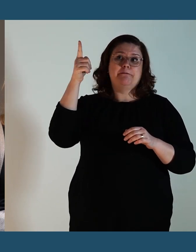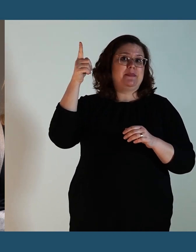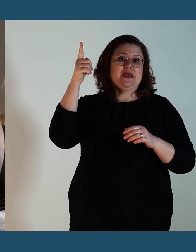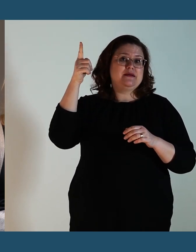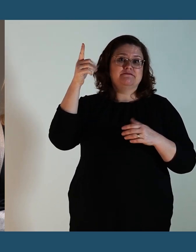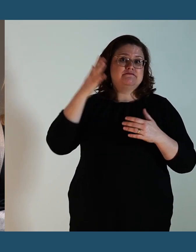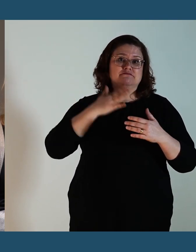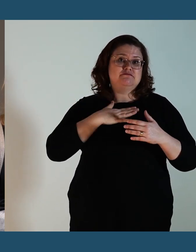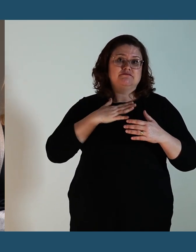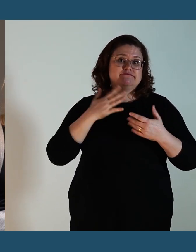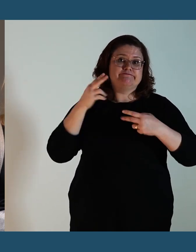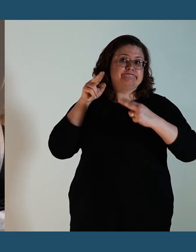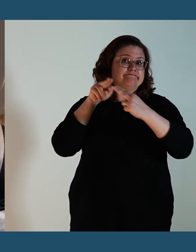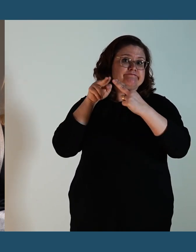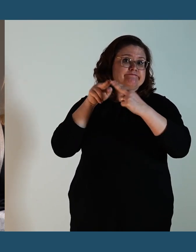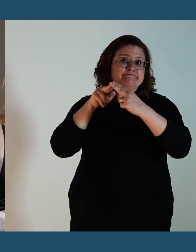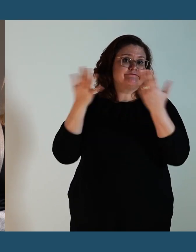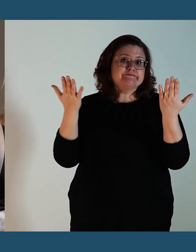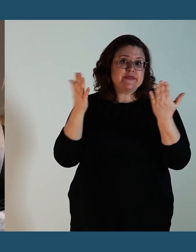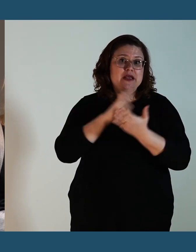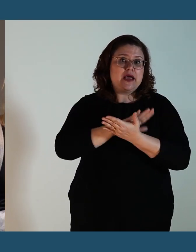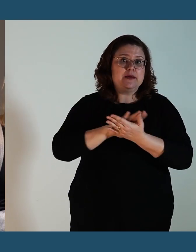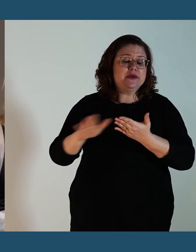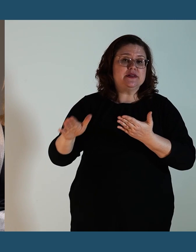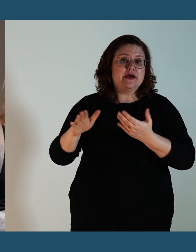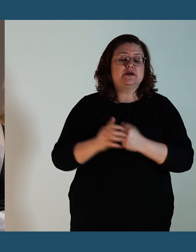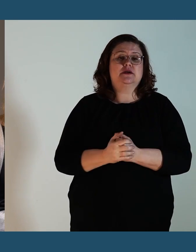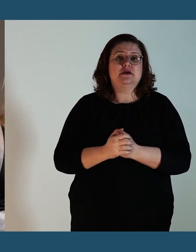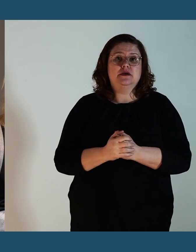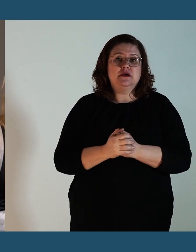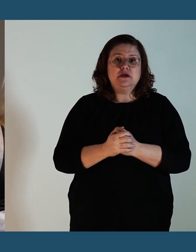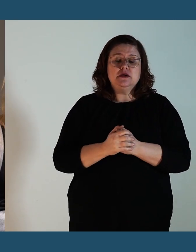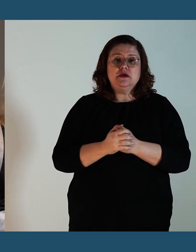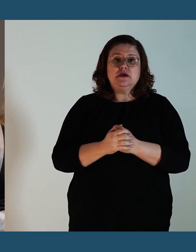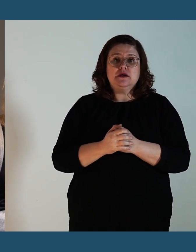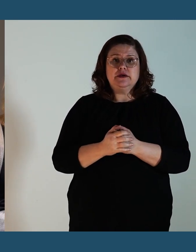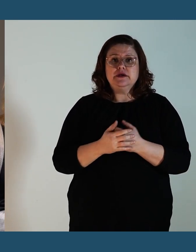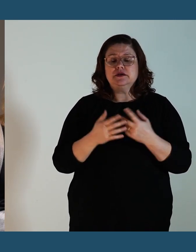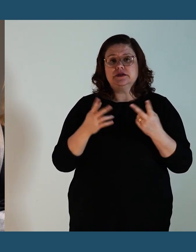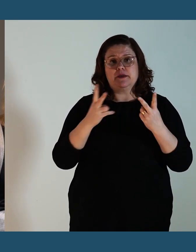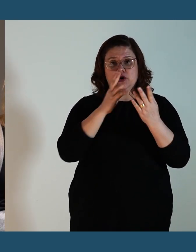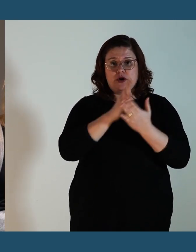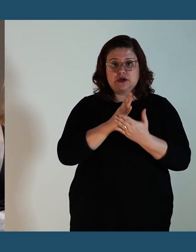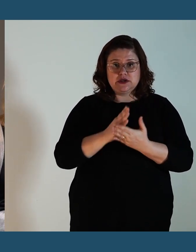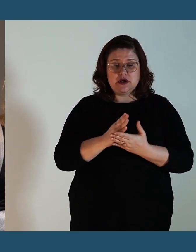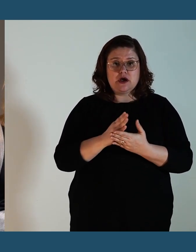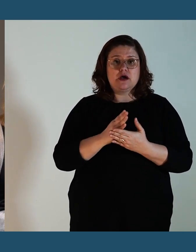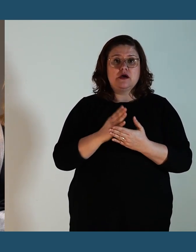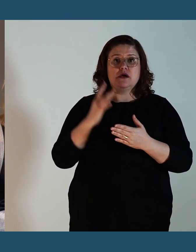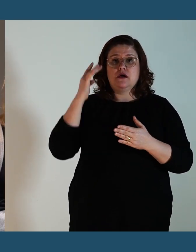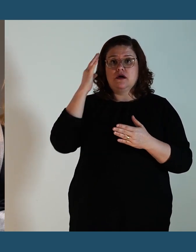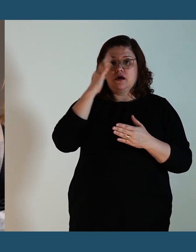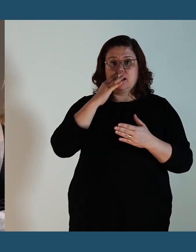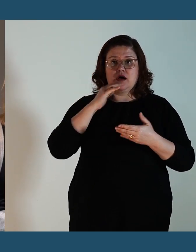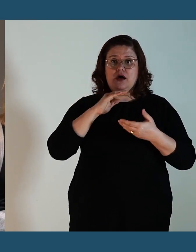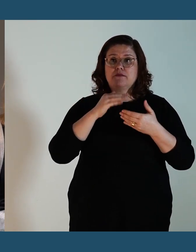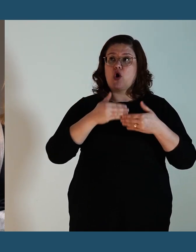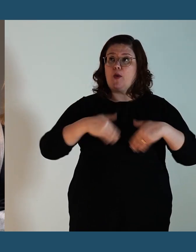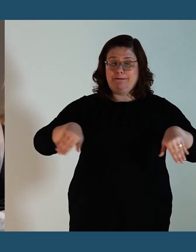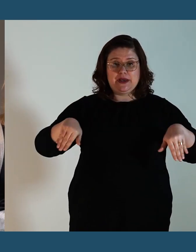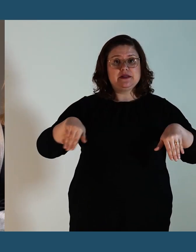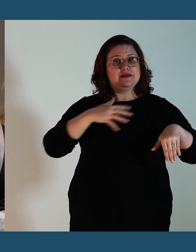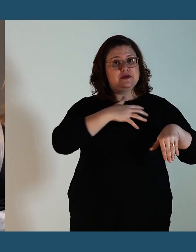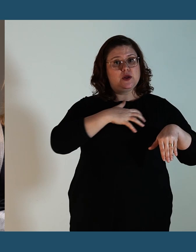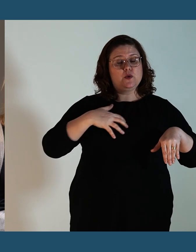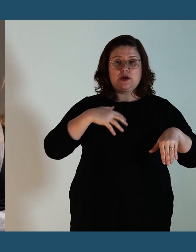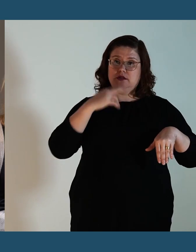niin kuin minkäänlaista kosketuskohtaa. Ja kyllä kai tämmöisissä asioissa sitten, jos ajattelee ihan näin objektiivisesti